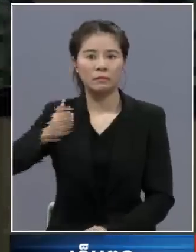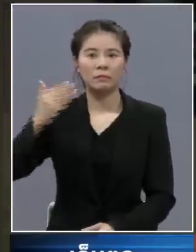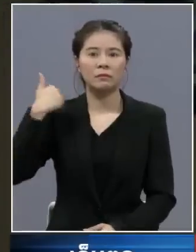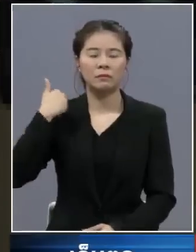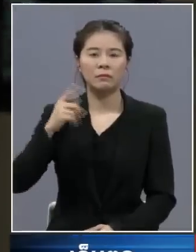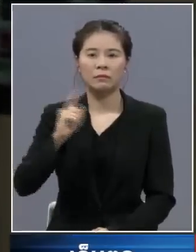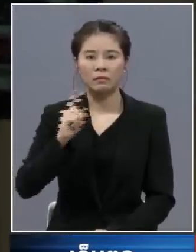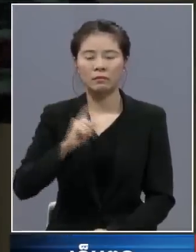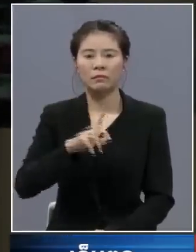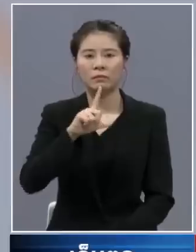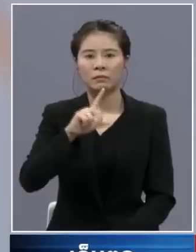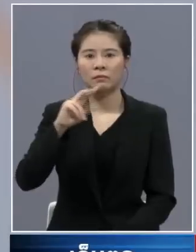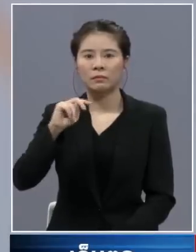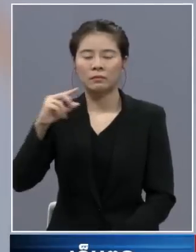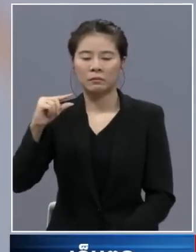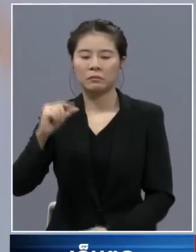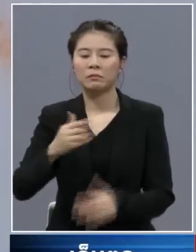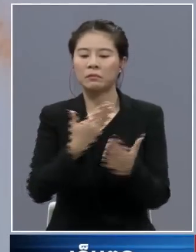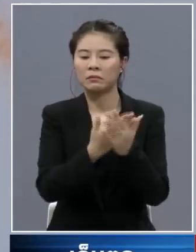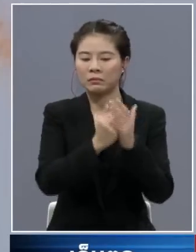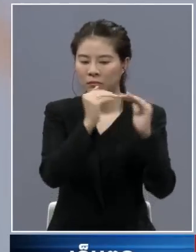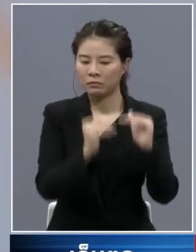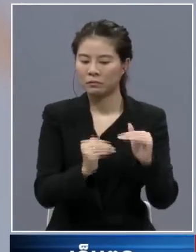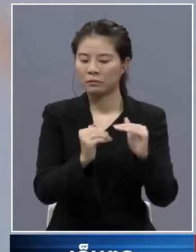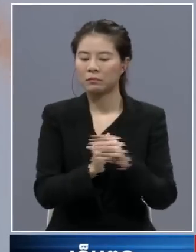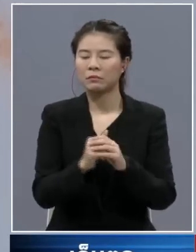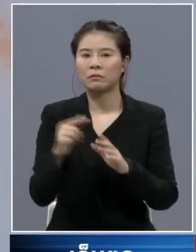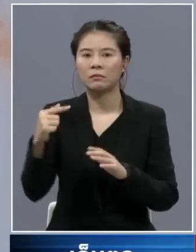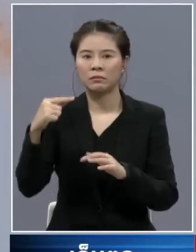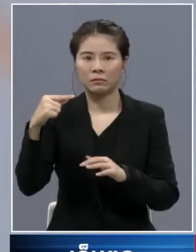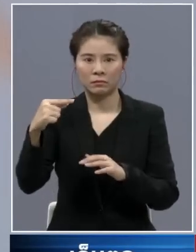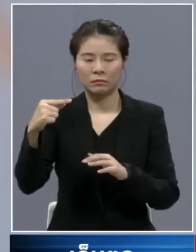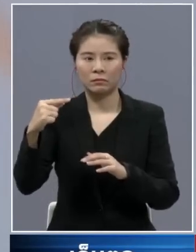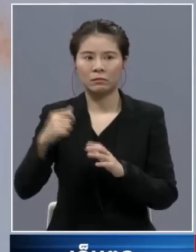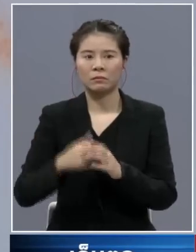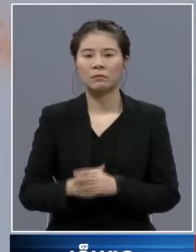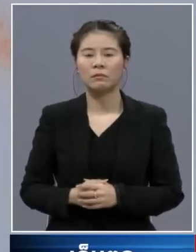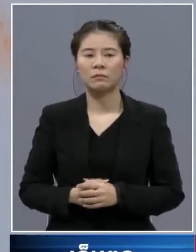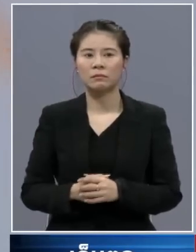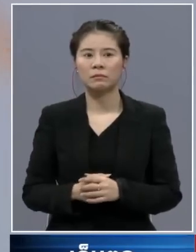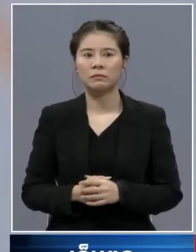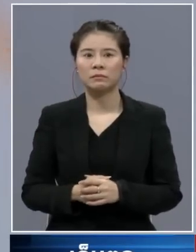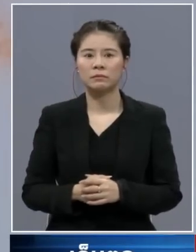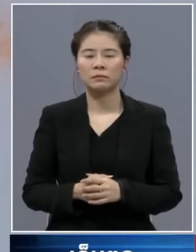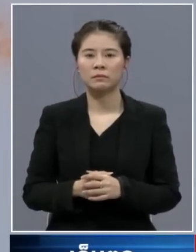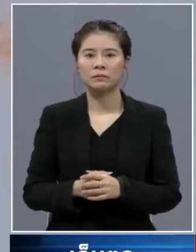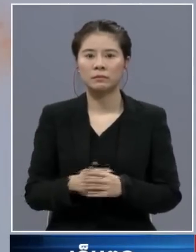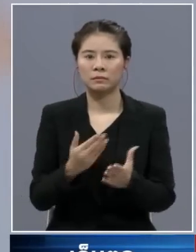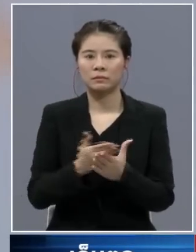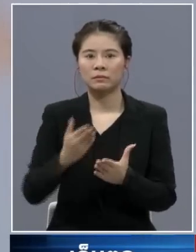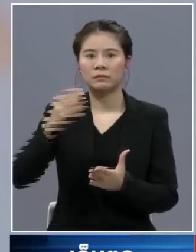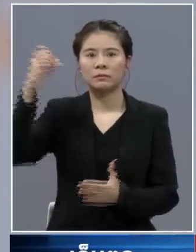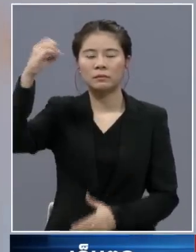นะฮะเรื่องของ LNG มันลดลงไปอีกก็จะเหลือประมาณ9เหรียญสหรัฐต่อล้าน BTU ซึ่งจะสามารถซื้อได้นะ